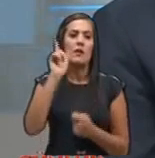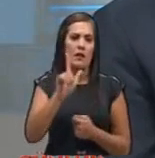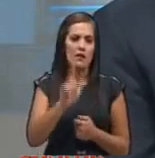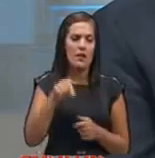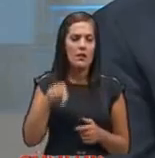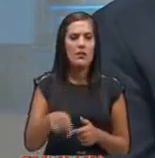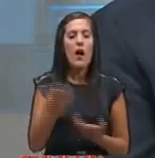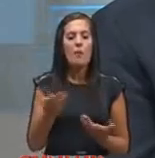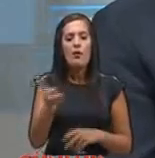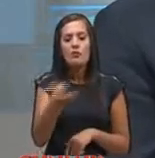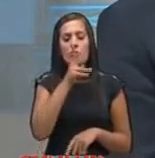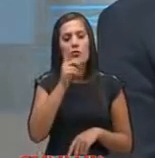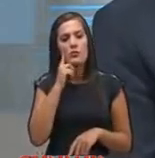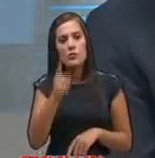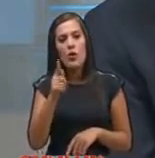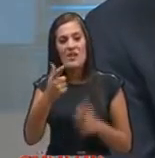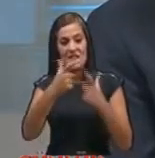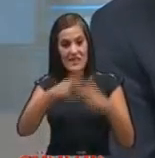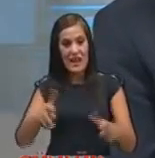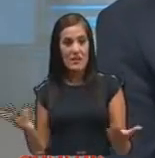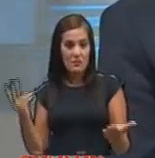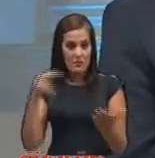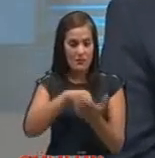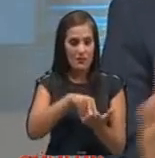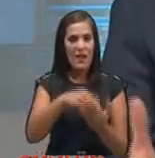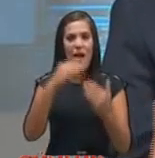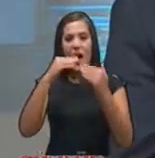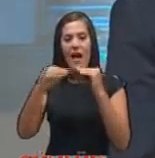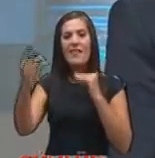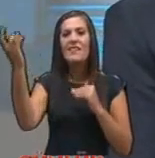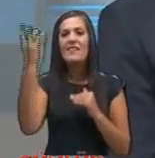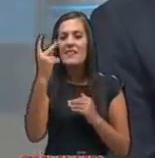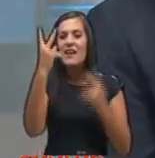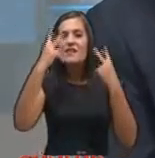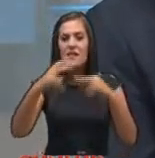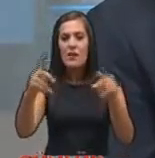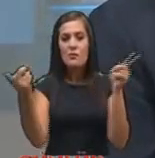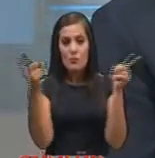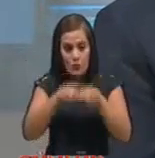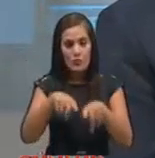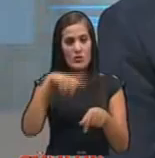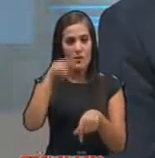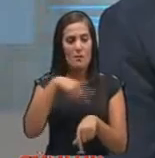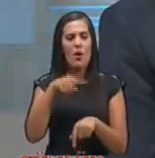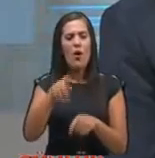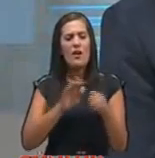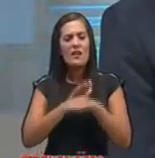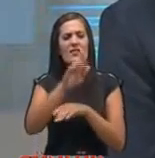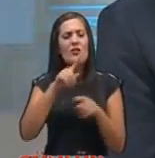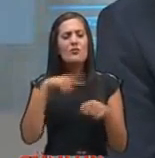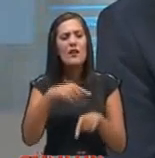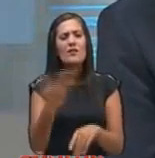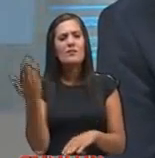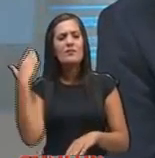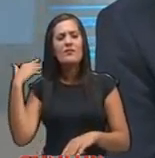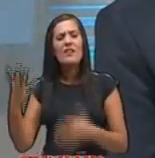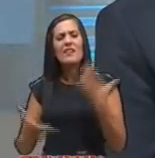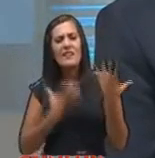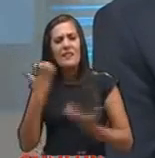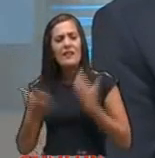işte sonucunda o sahneye çıktığınız zaman, halkla, dinleyiciyle buluştuğunuz zaman o yaşanan süreçler,